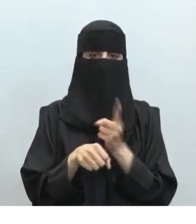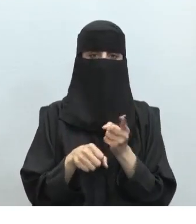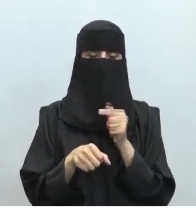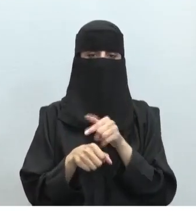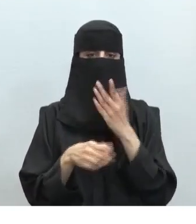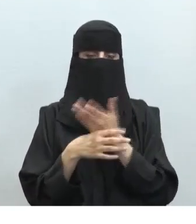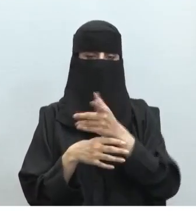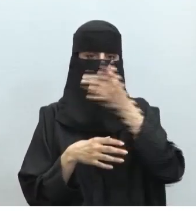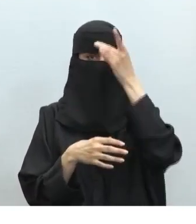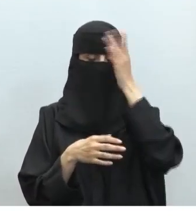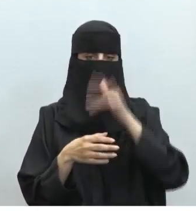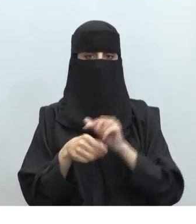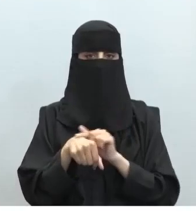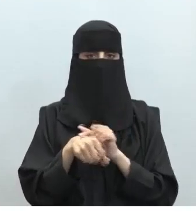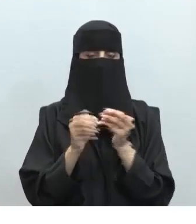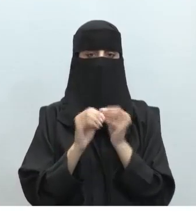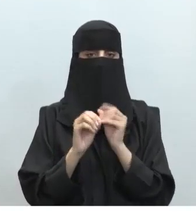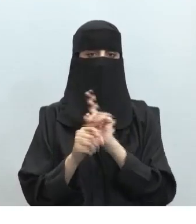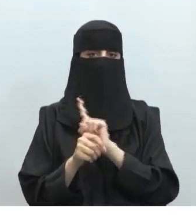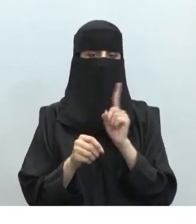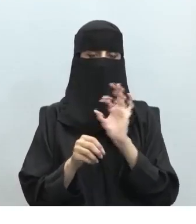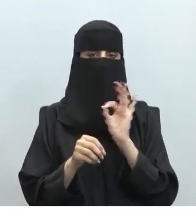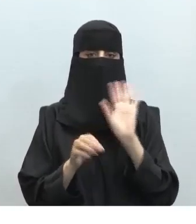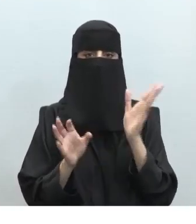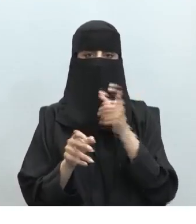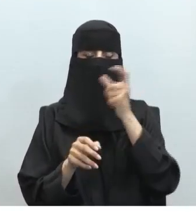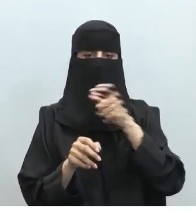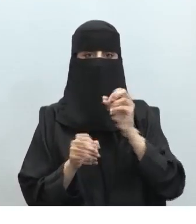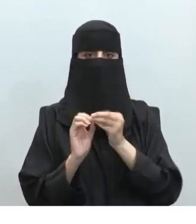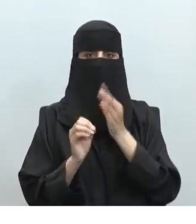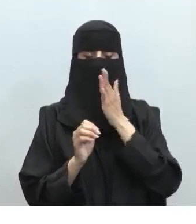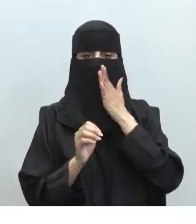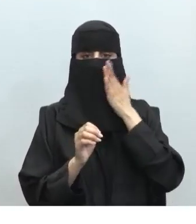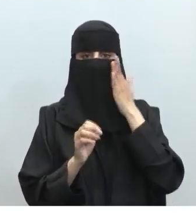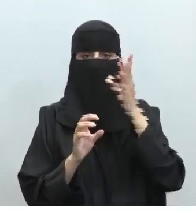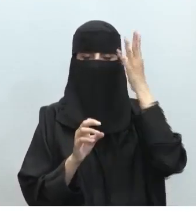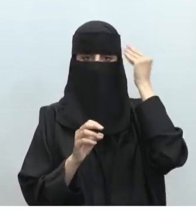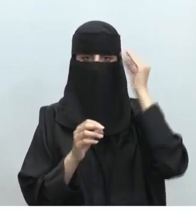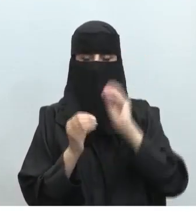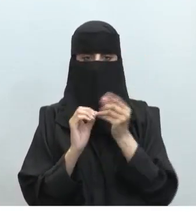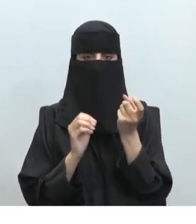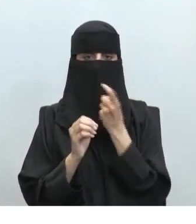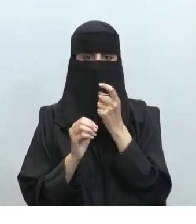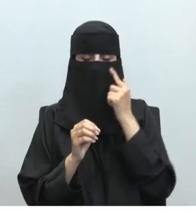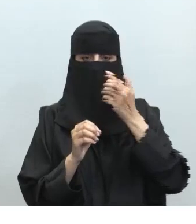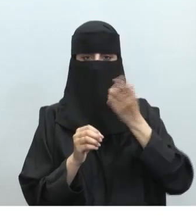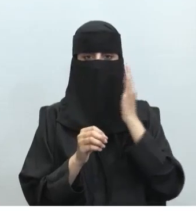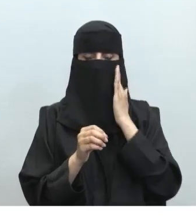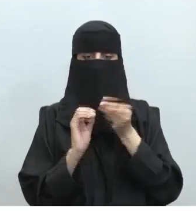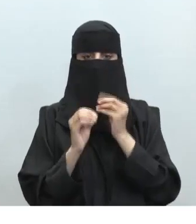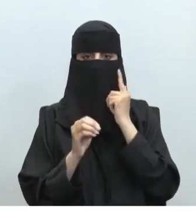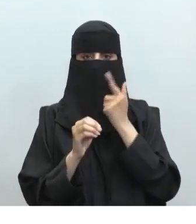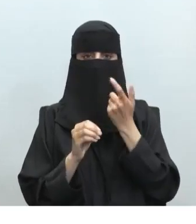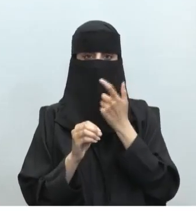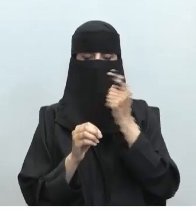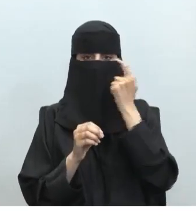المرض لا يوجد لون في الجلد كنا نشاهد او ما نسميهم بالبين تشاهد الشعر الابيض نشاهد العيون الورديه فلا